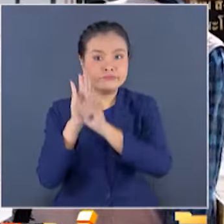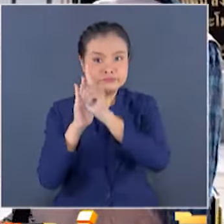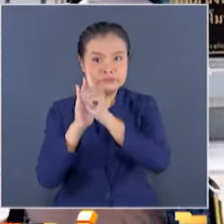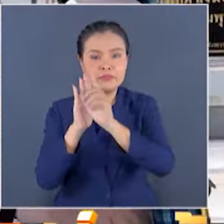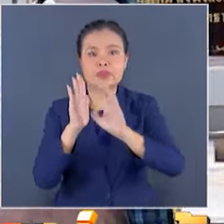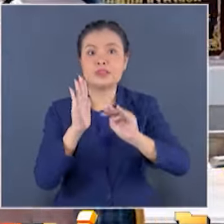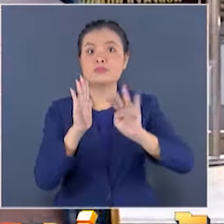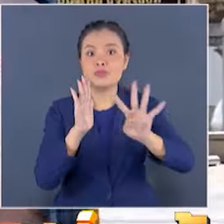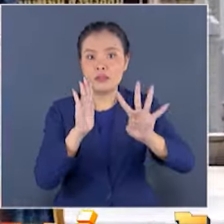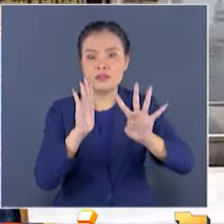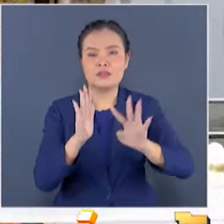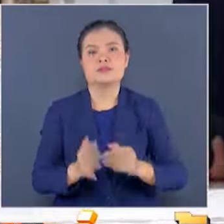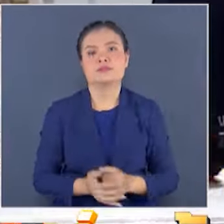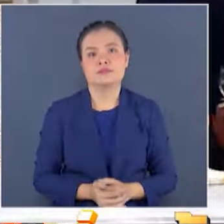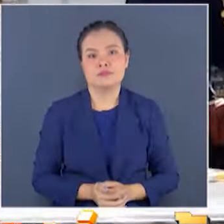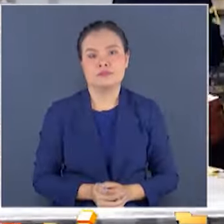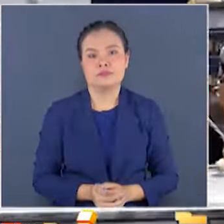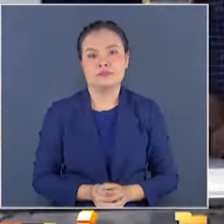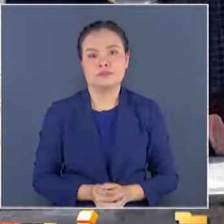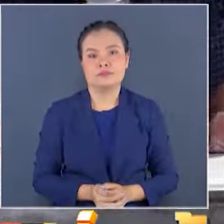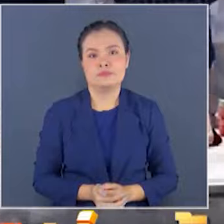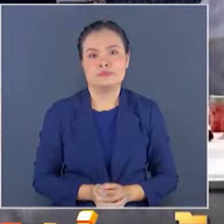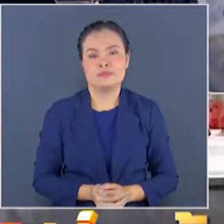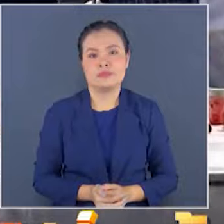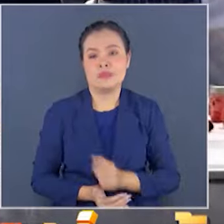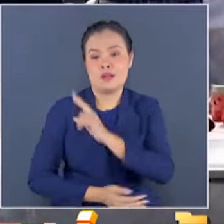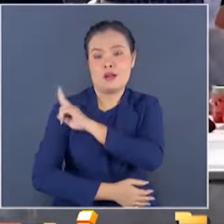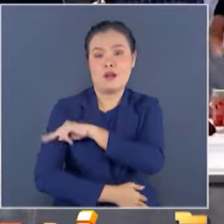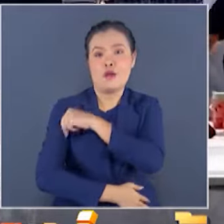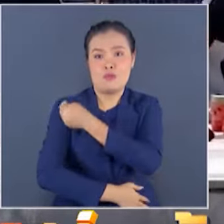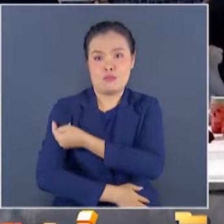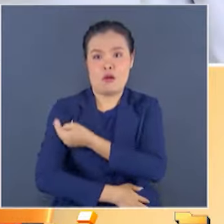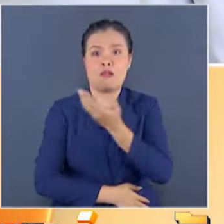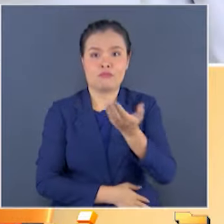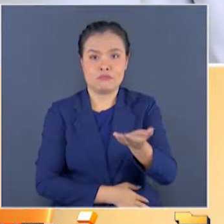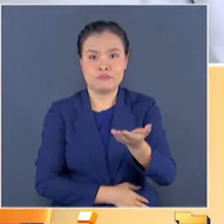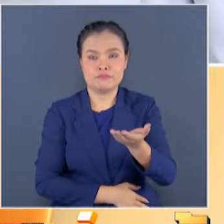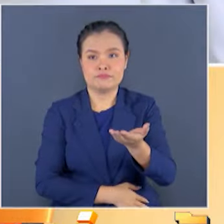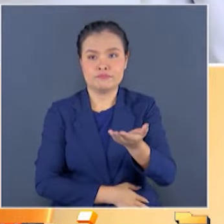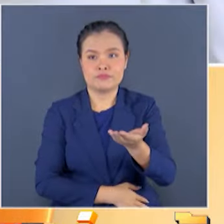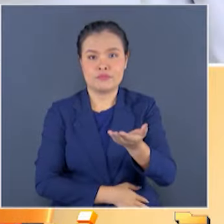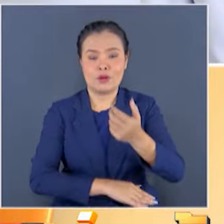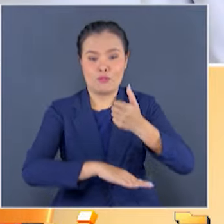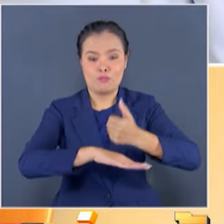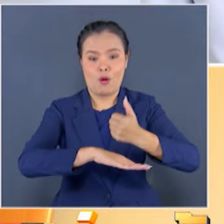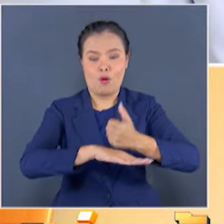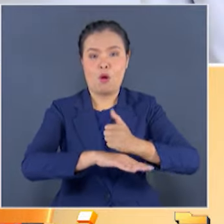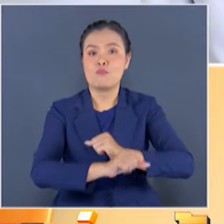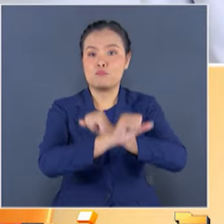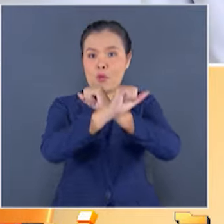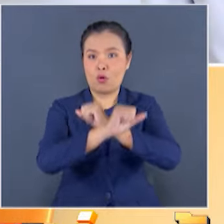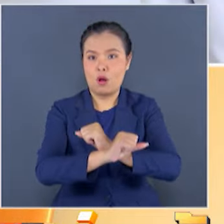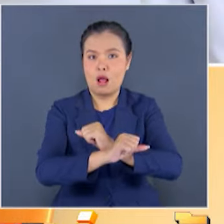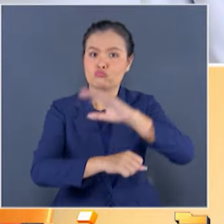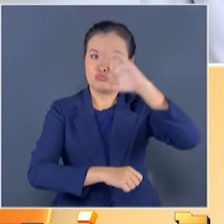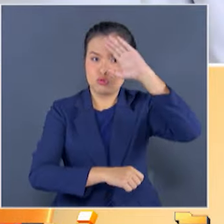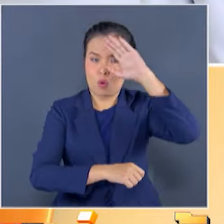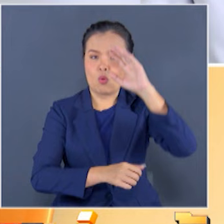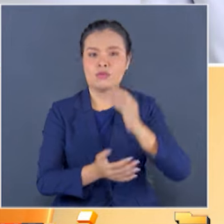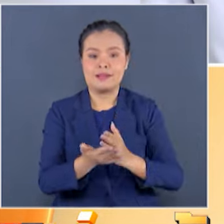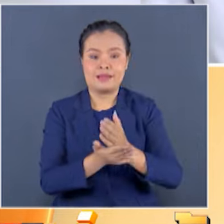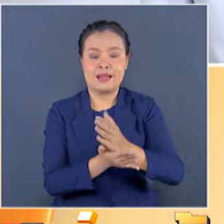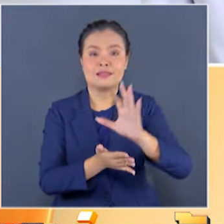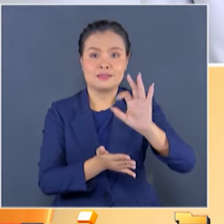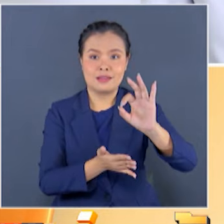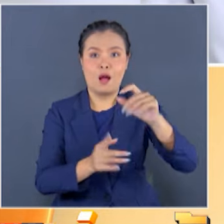ได้44องศาเซลเซียสค่ะทางคุณหมอทวีชัยวิษณุโยธินผอ.สำนักงานป้องการควบคุมโรคที่9นครราช